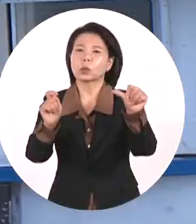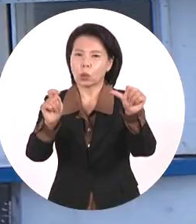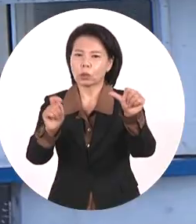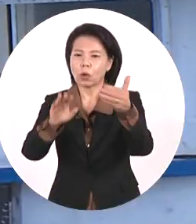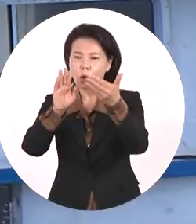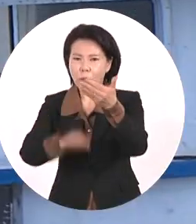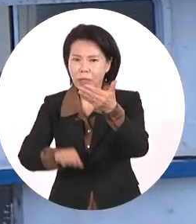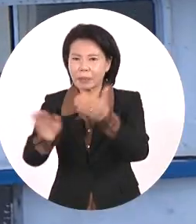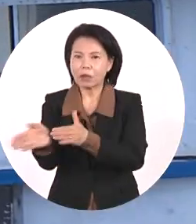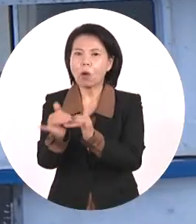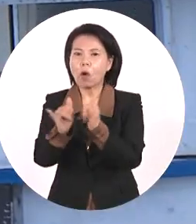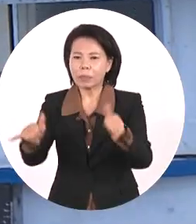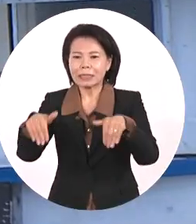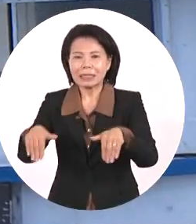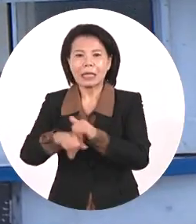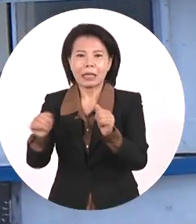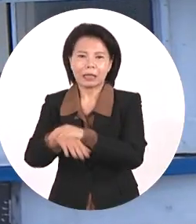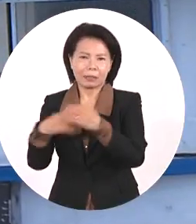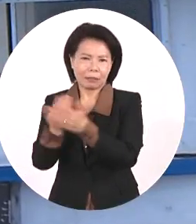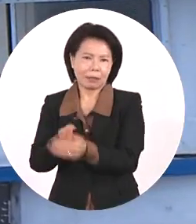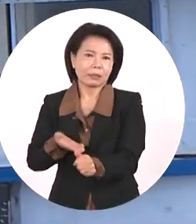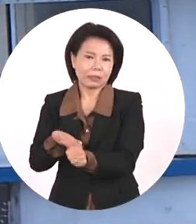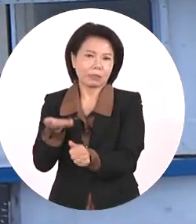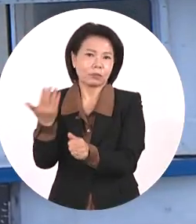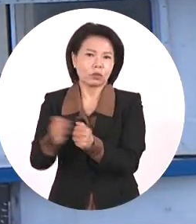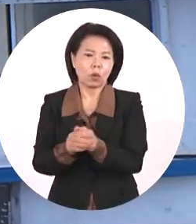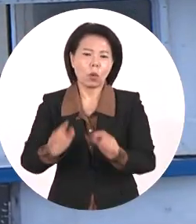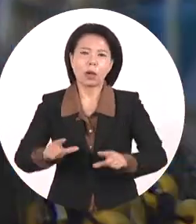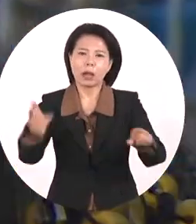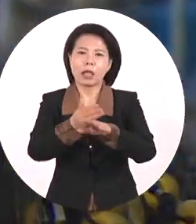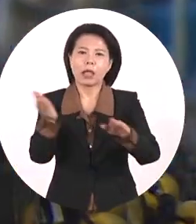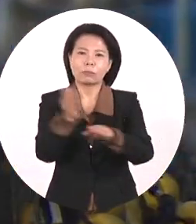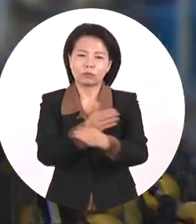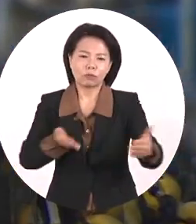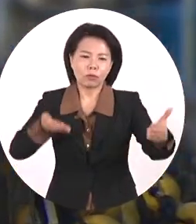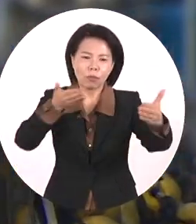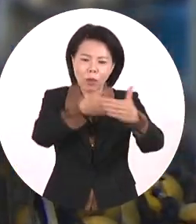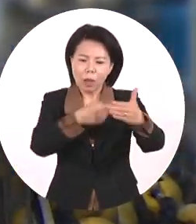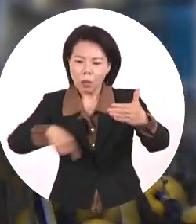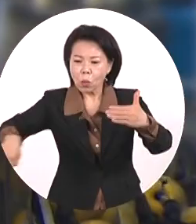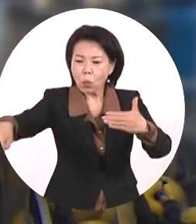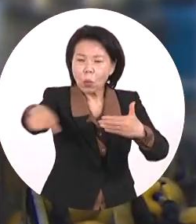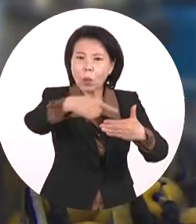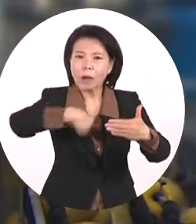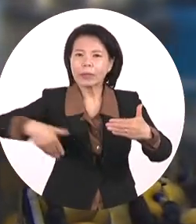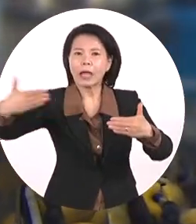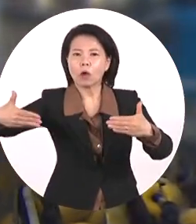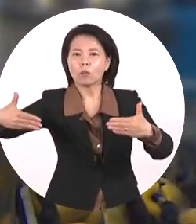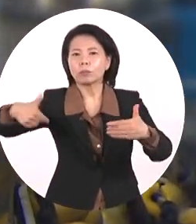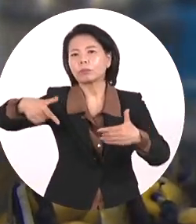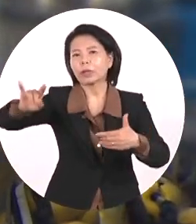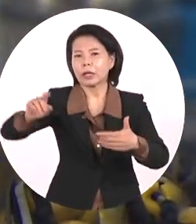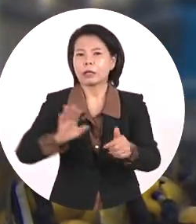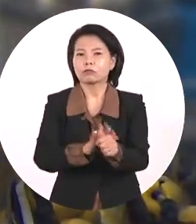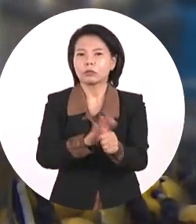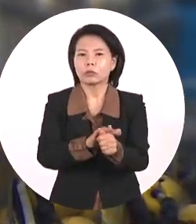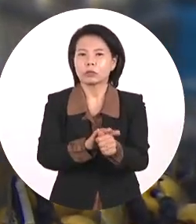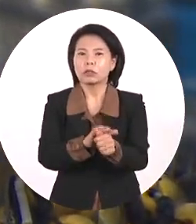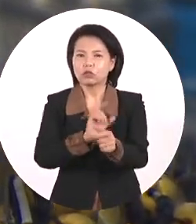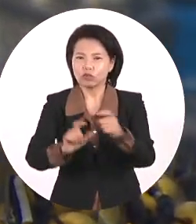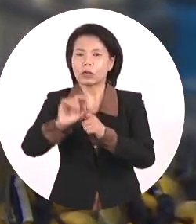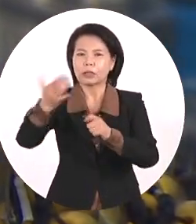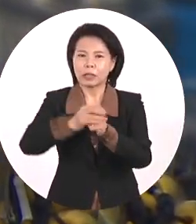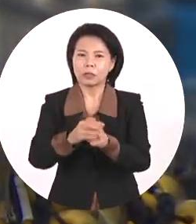5톤 미만 어선을 운영하는 어업인에게 지급되는데요. 올해부터 어항 배후 9개 지역이 추가돼